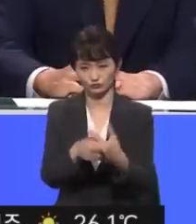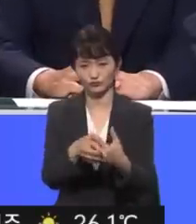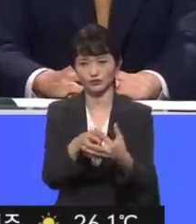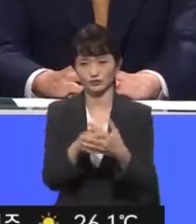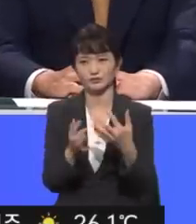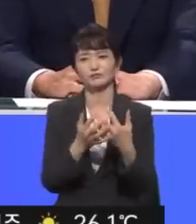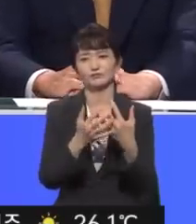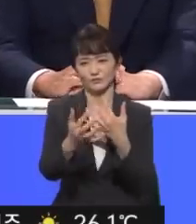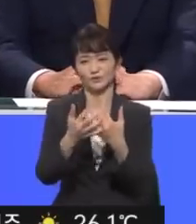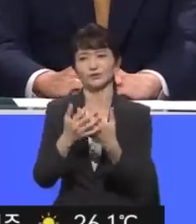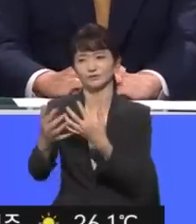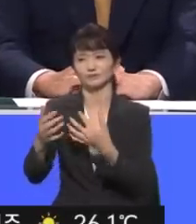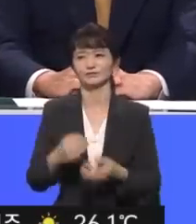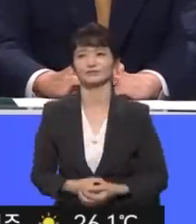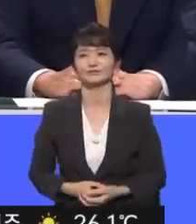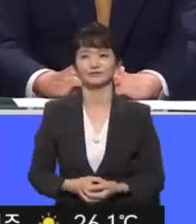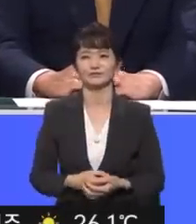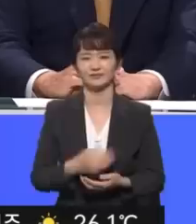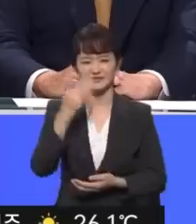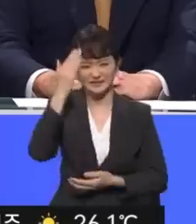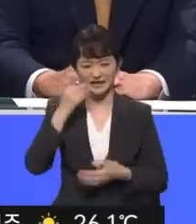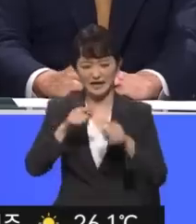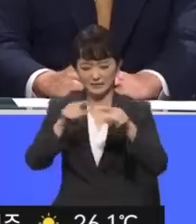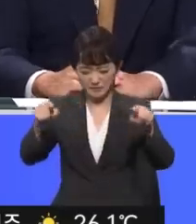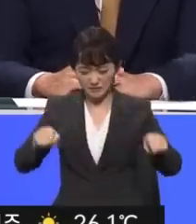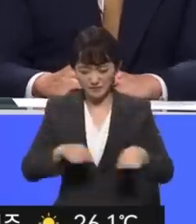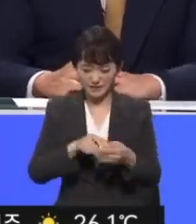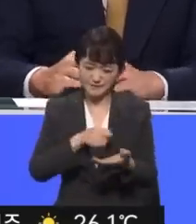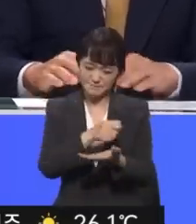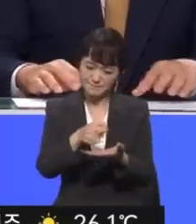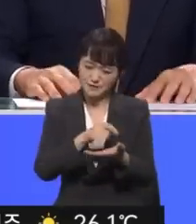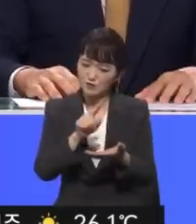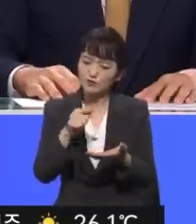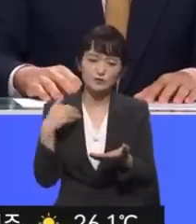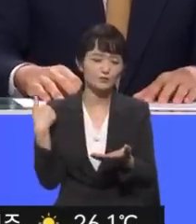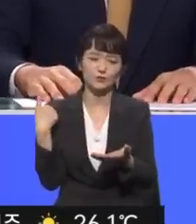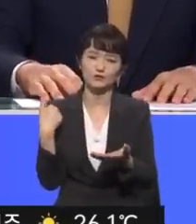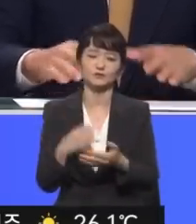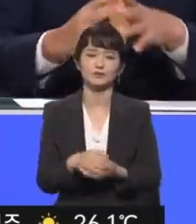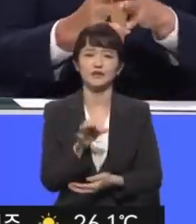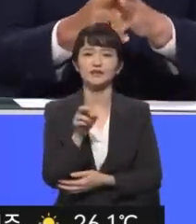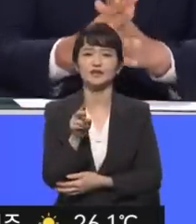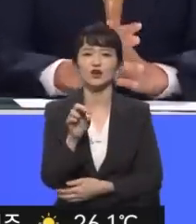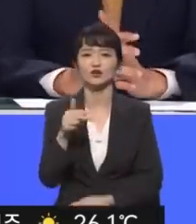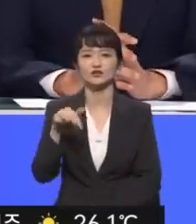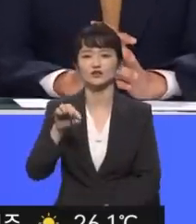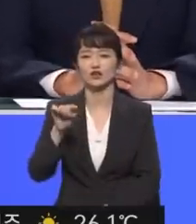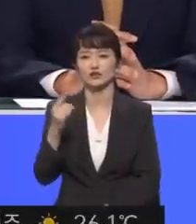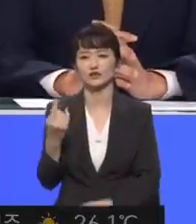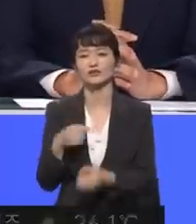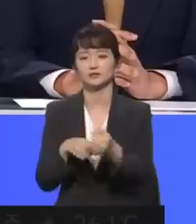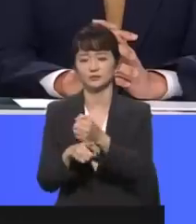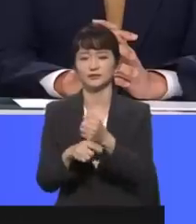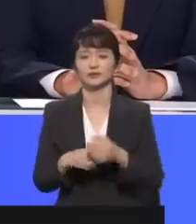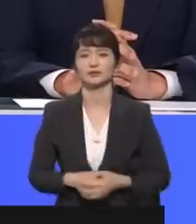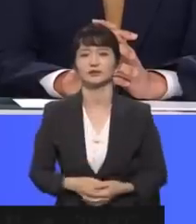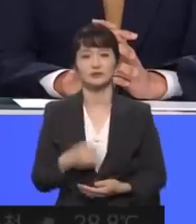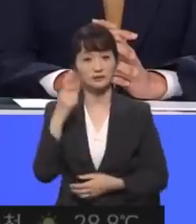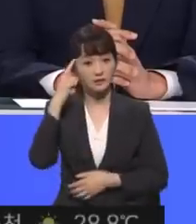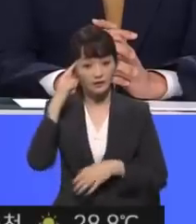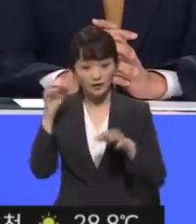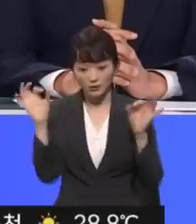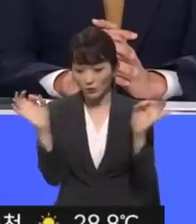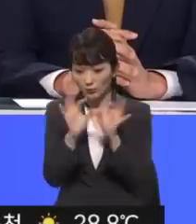일단 뭐 가는 모습이 덜 웃 봤는데 어쨌든 편찬에 의상은 의미는 그렇다고 하셨구요 생각 못 하셨겠지만 늘 변수가